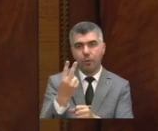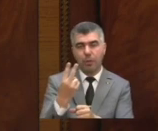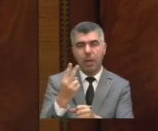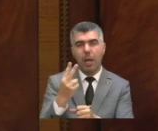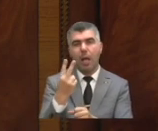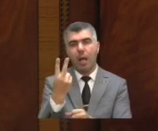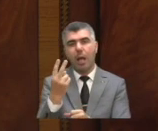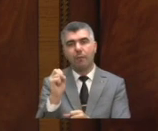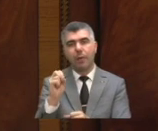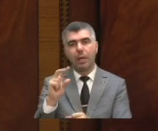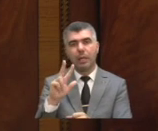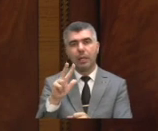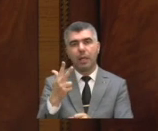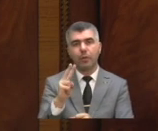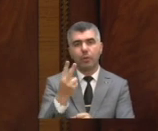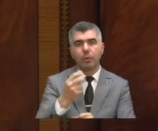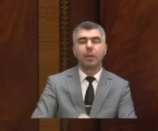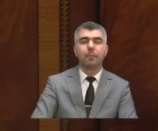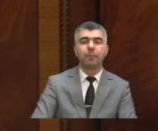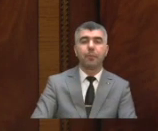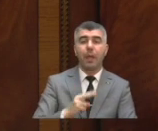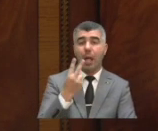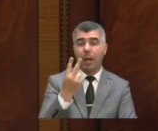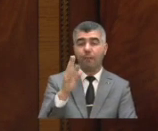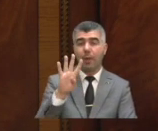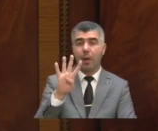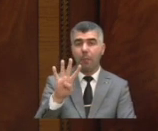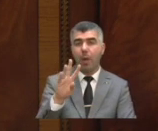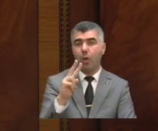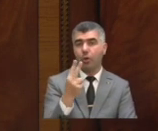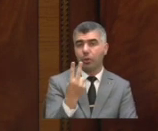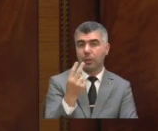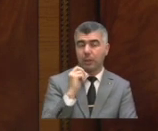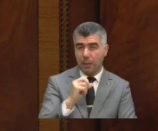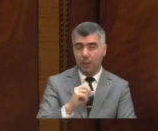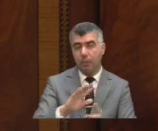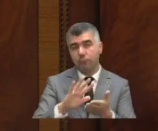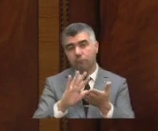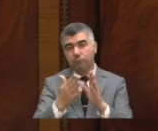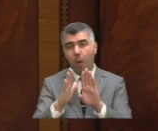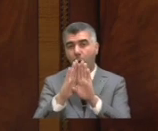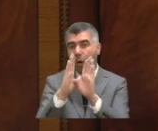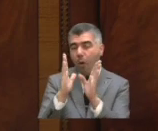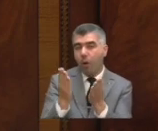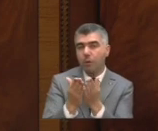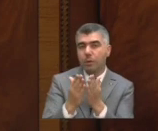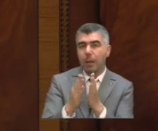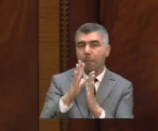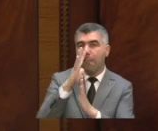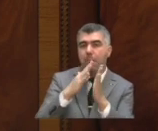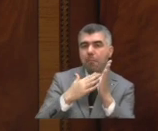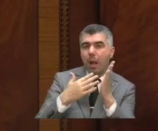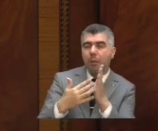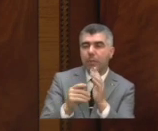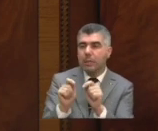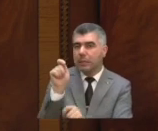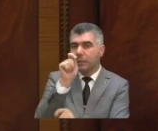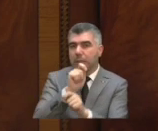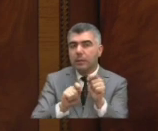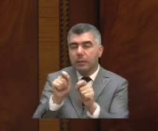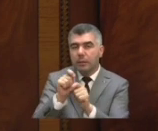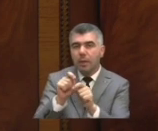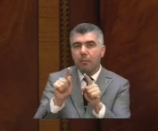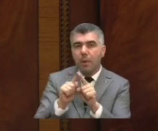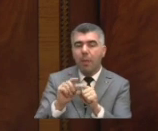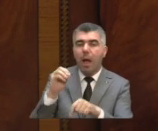2023 كما ستعرف سنه 2024 انجاز تقييم شامل لهذا البرنامج قصد